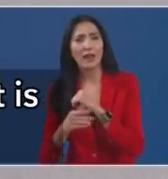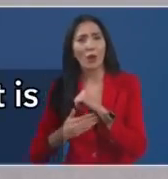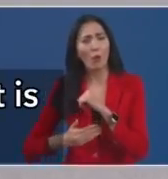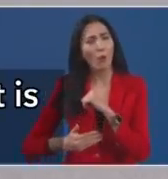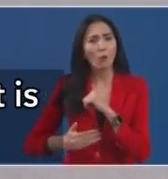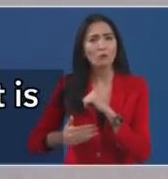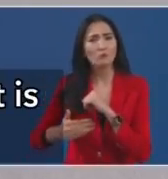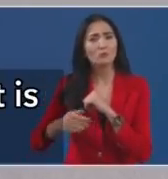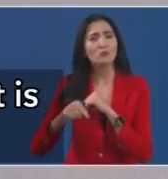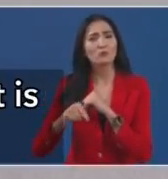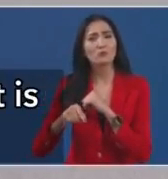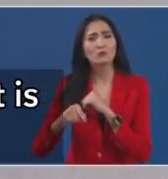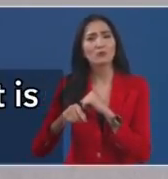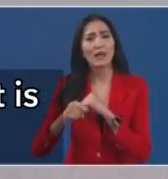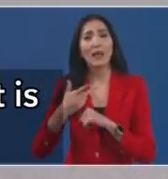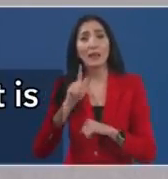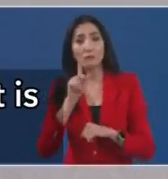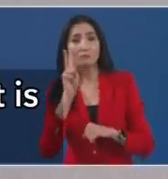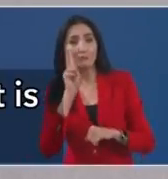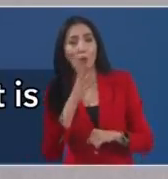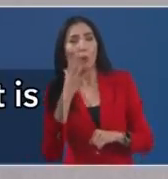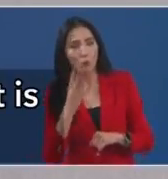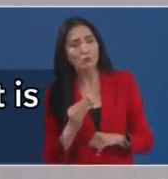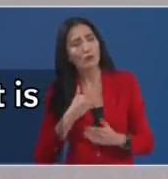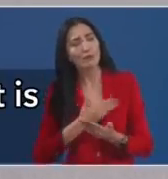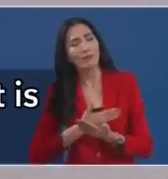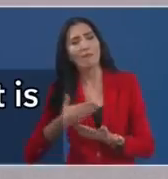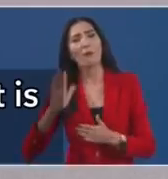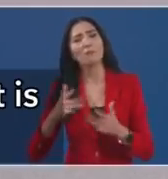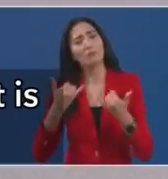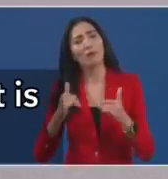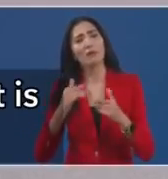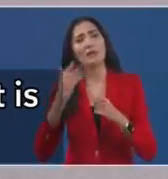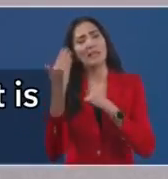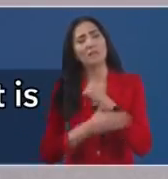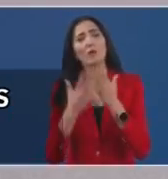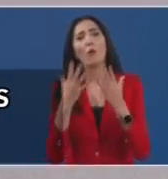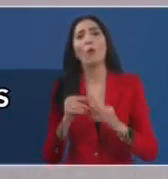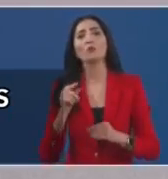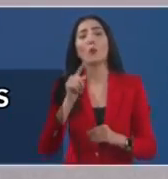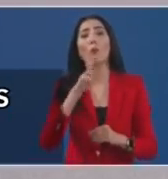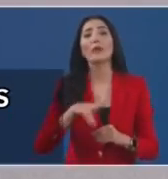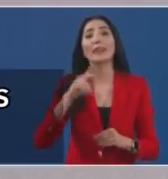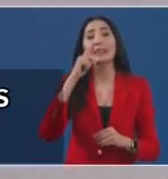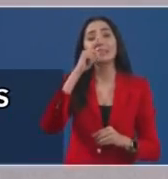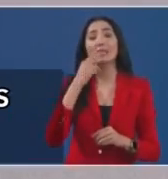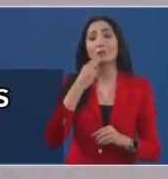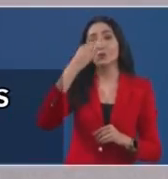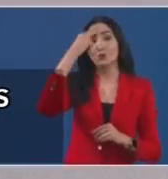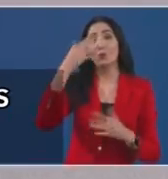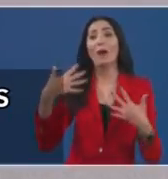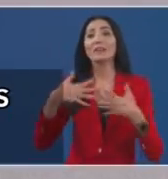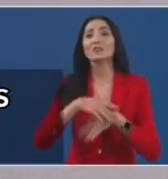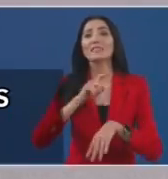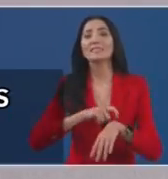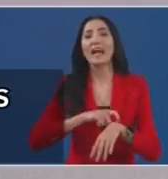Önümüzdeki dönemde de ihtiyaç duydukça sürdürme kararı aldık 17 Nisan cuma gecesi